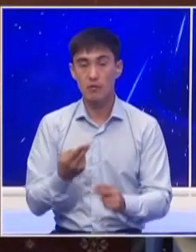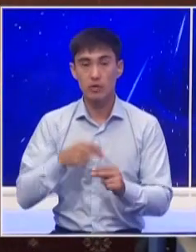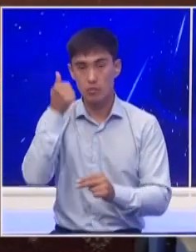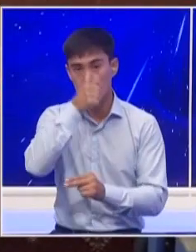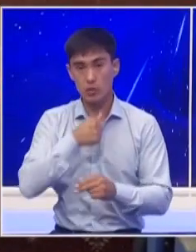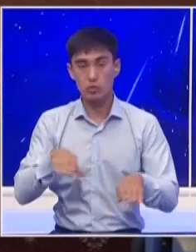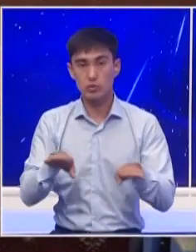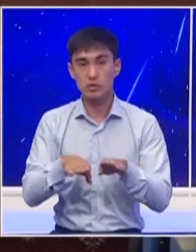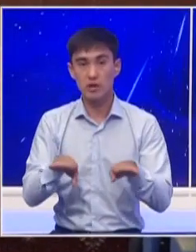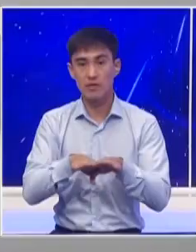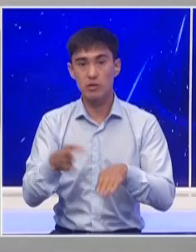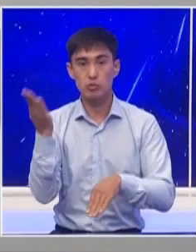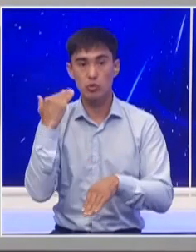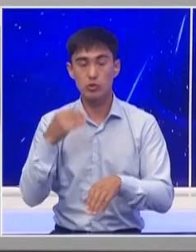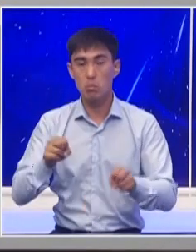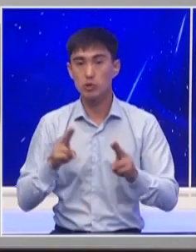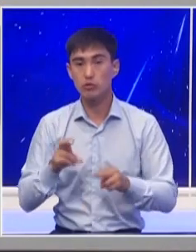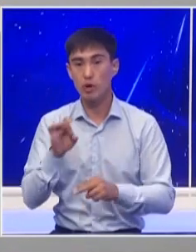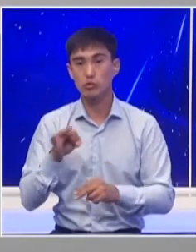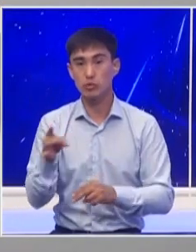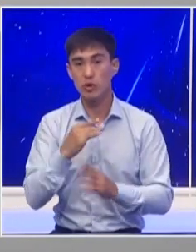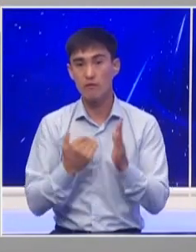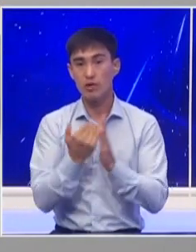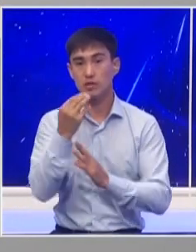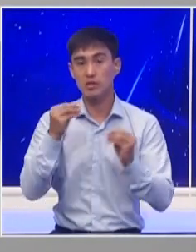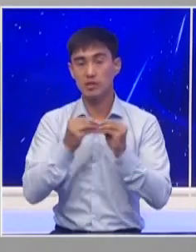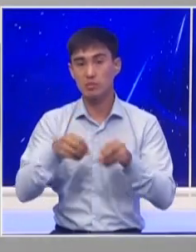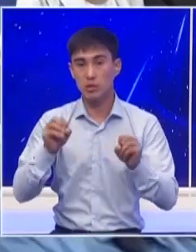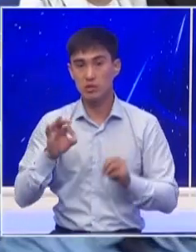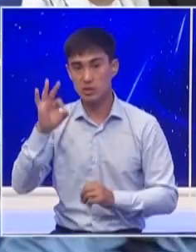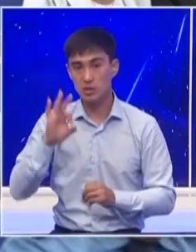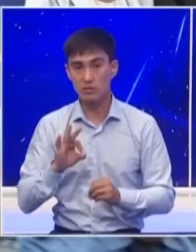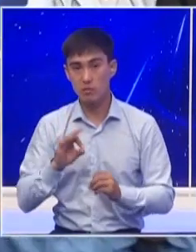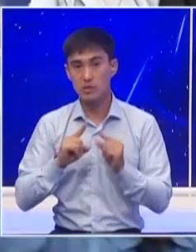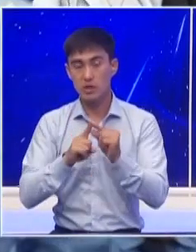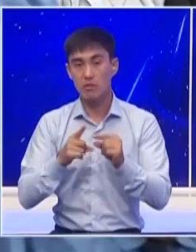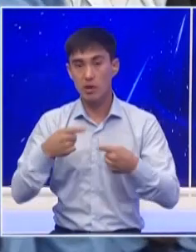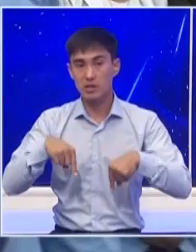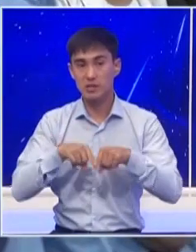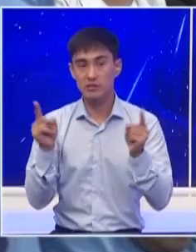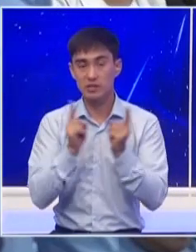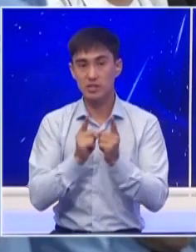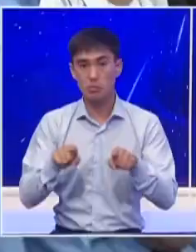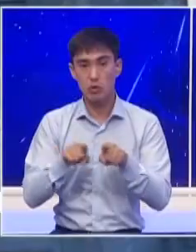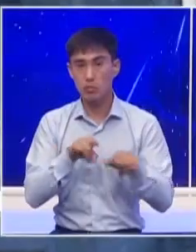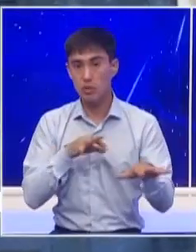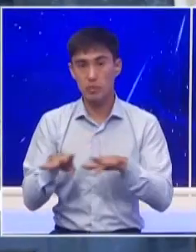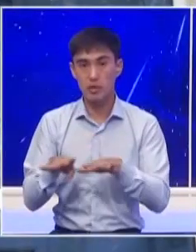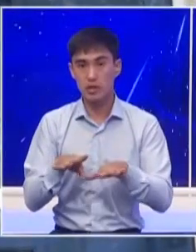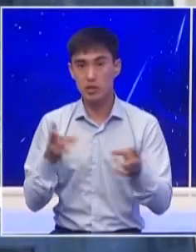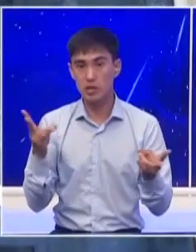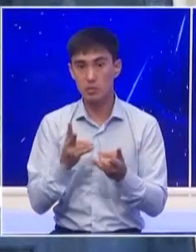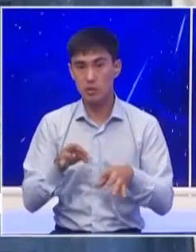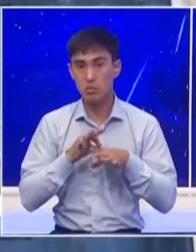году, в сравнении с прошлым, преступность в Аксусском районе выросла на 10%. А потому, по словам организатора встречи, подобные мероприятия